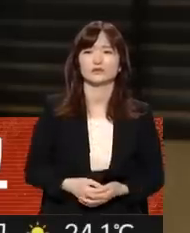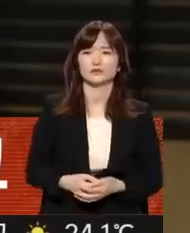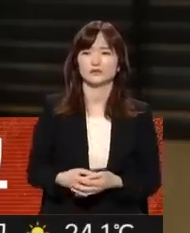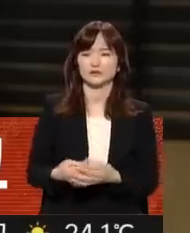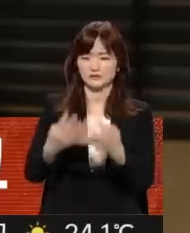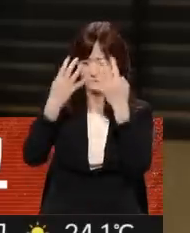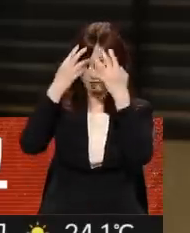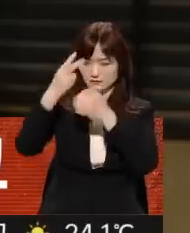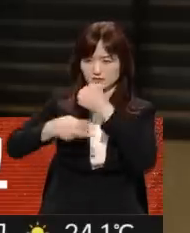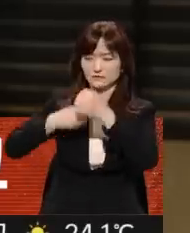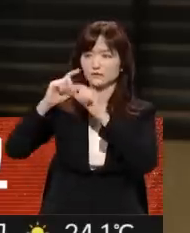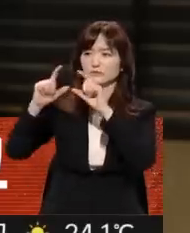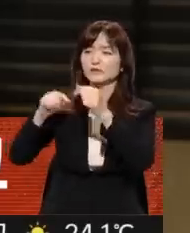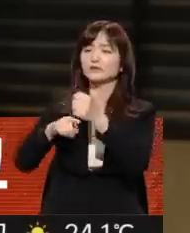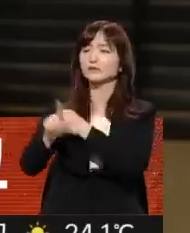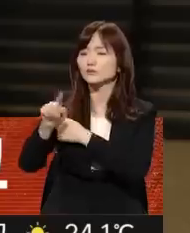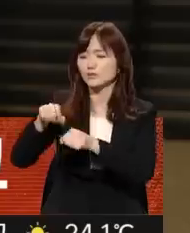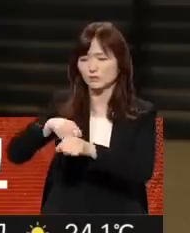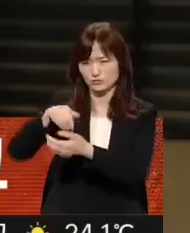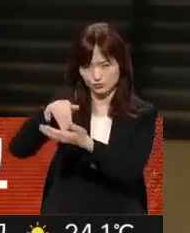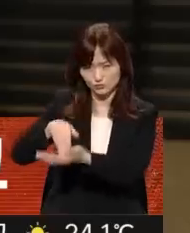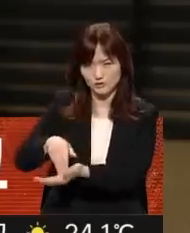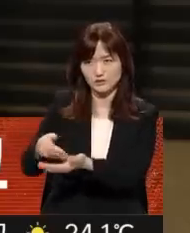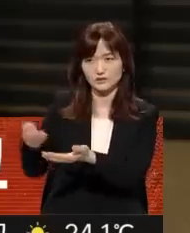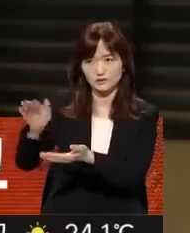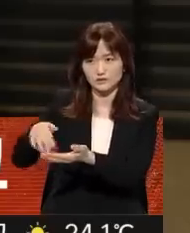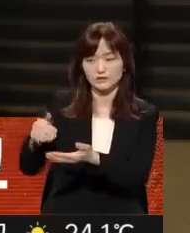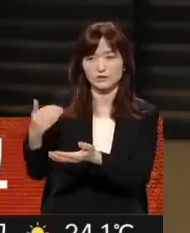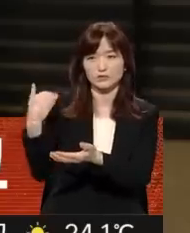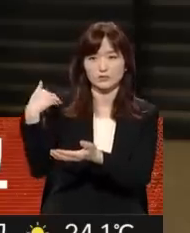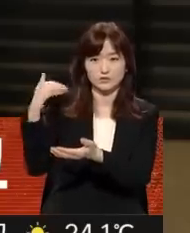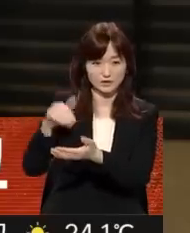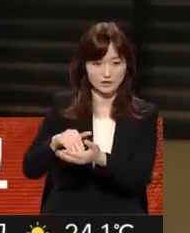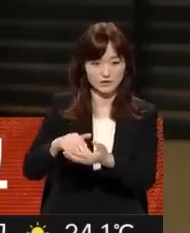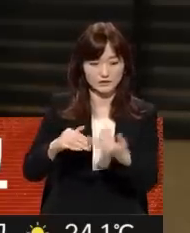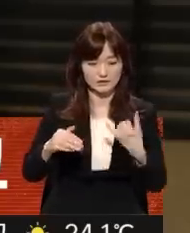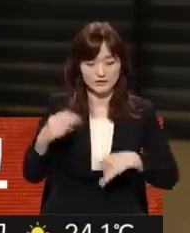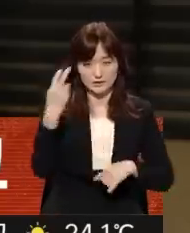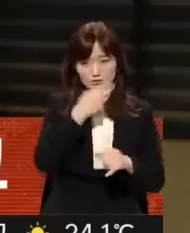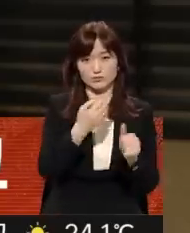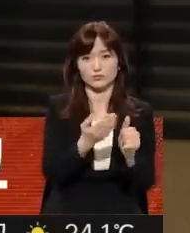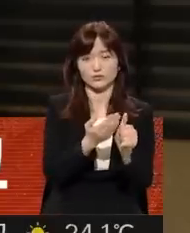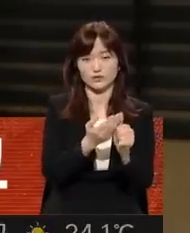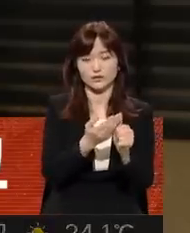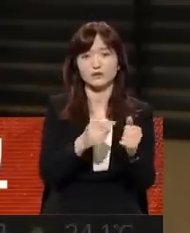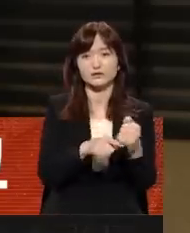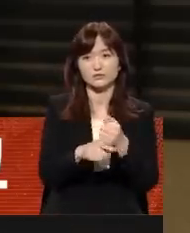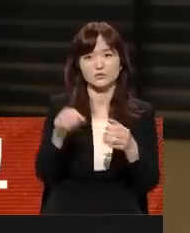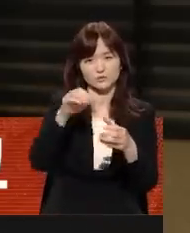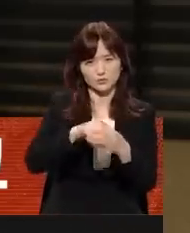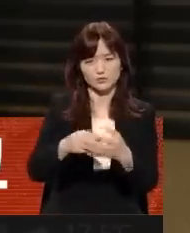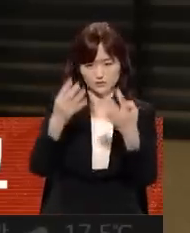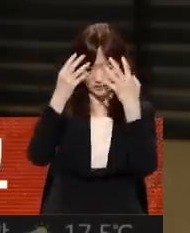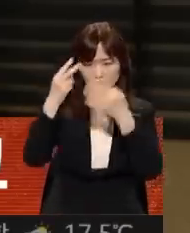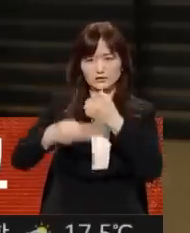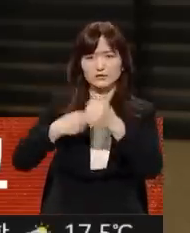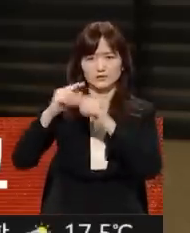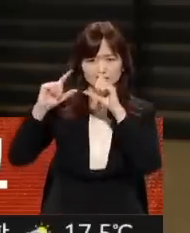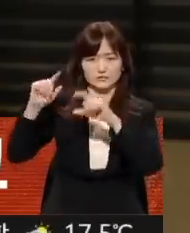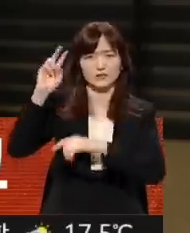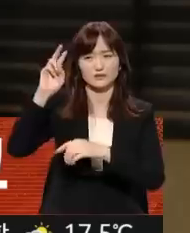의미는 엄중하게 2년을 주긴 줬지만 그래도 복귀를 해서 또 아이를 봐야 됩니다. 이 사람은. 막 그런 의미도 아마 담겨 있는 게 아닌가.